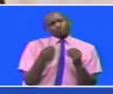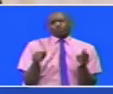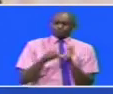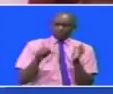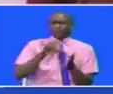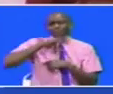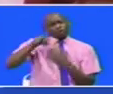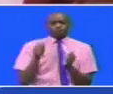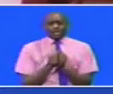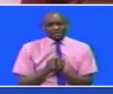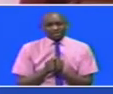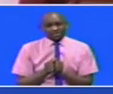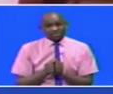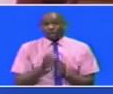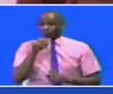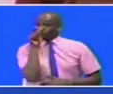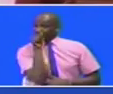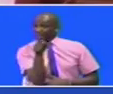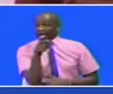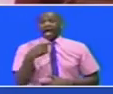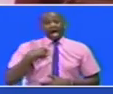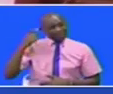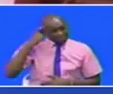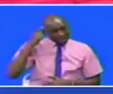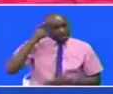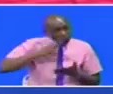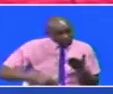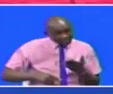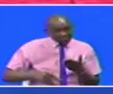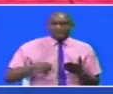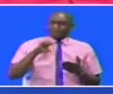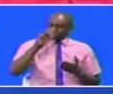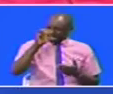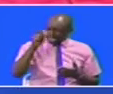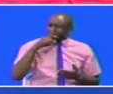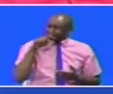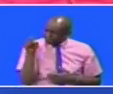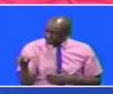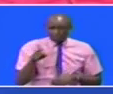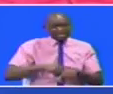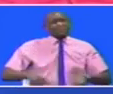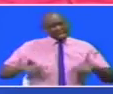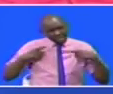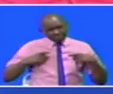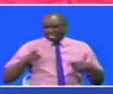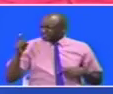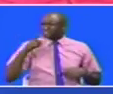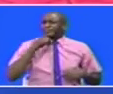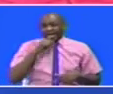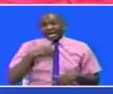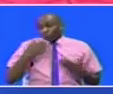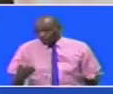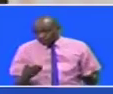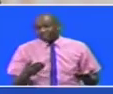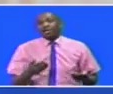watu pamoja. Kisha kukawa na kumbukizi nzito kwa Mark Too ambaye katika uhai wake alikwenda kwa jina la